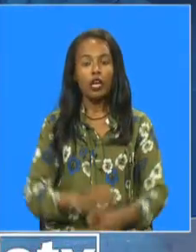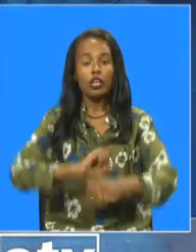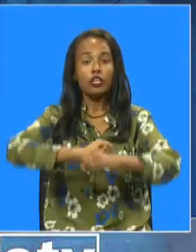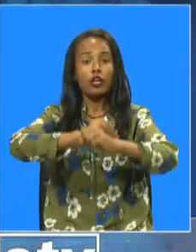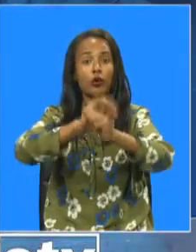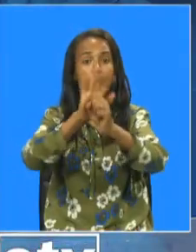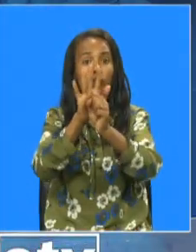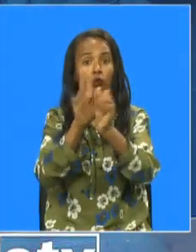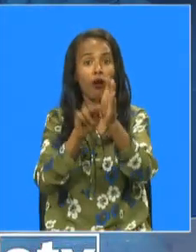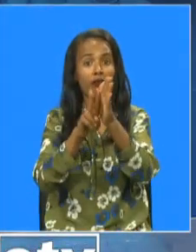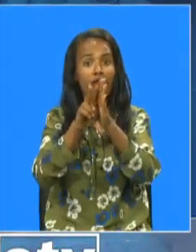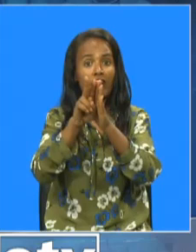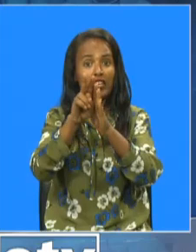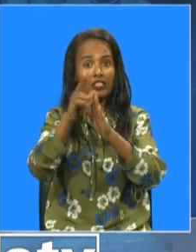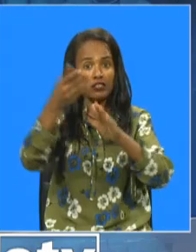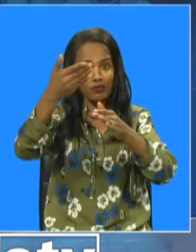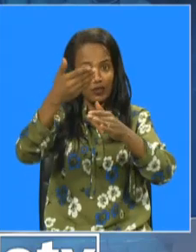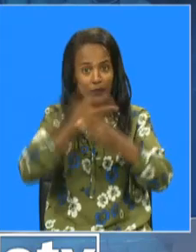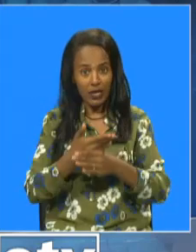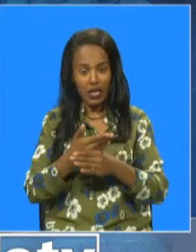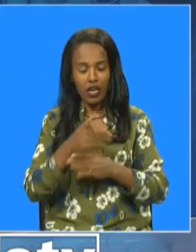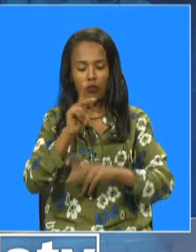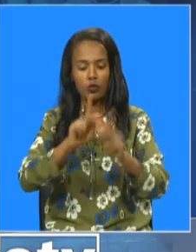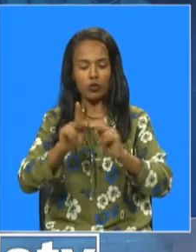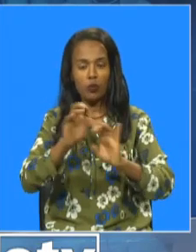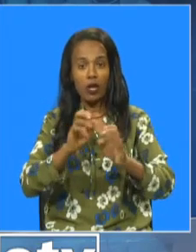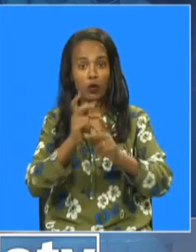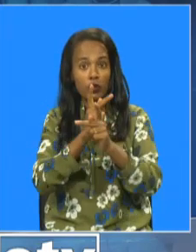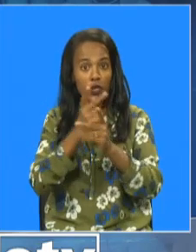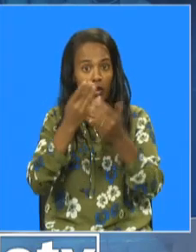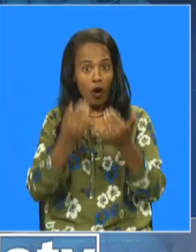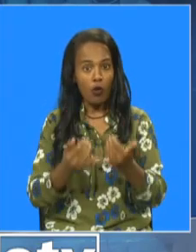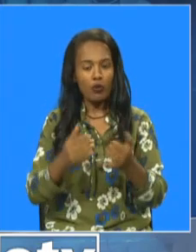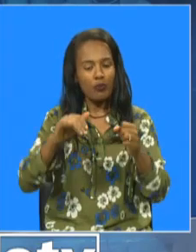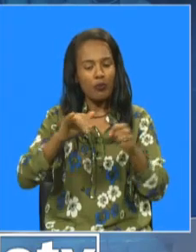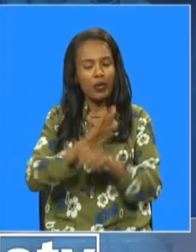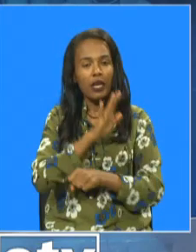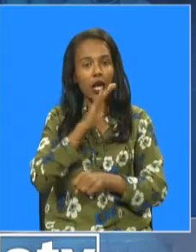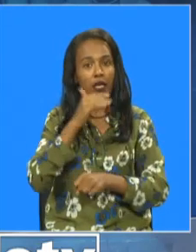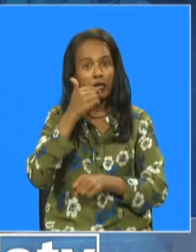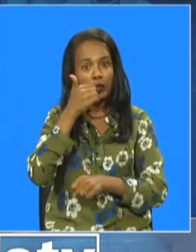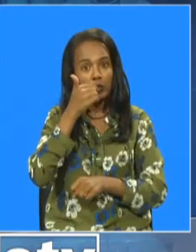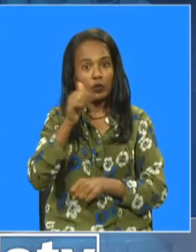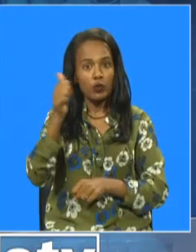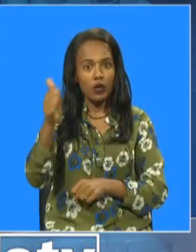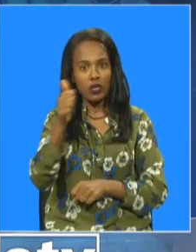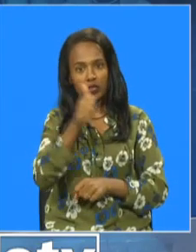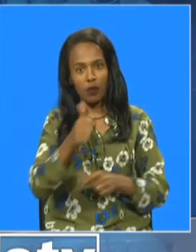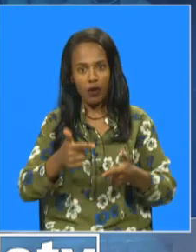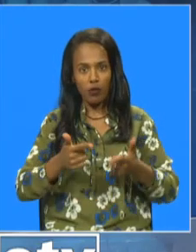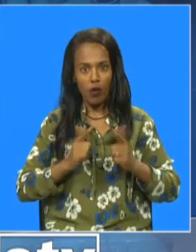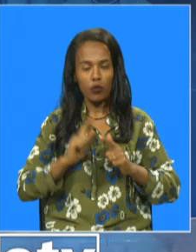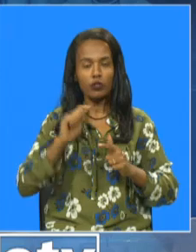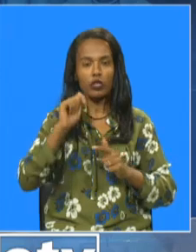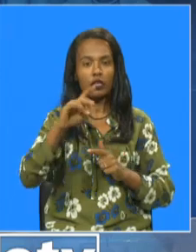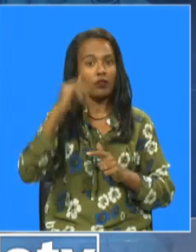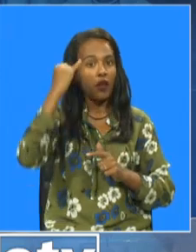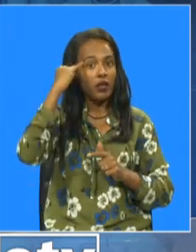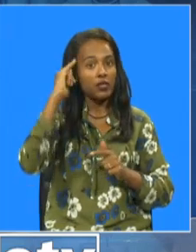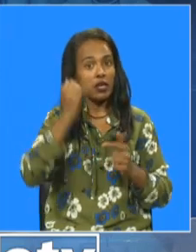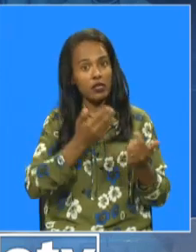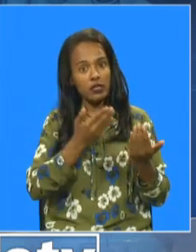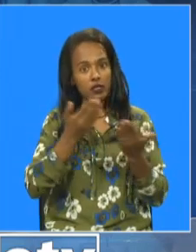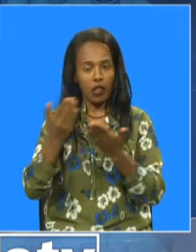የኮሮና ቫይረስ ርጭትን ለመግታት ህብረተሰቡ እያደረገ ያለው ጥንቃቄ አሁንም በቂ አይደለም ሲሉ የአዲስ አበባ ነዋሪዎች ለኢቲቪ አስተያየታቸውን